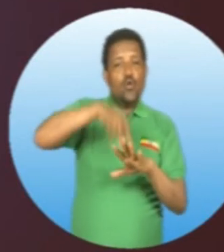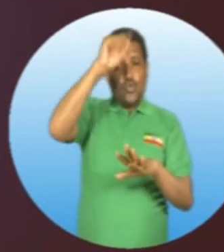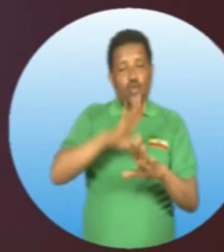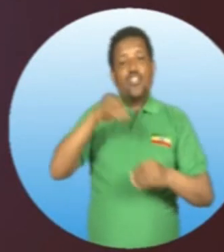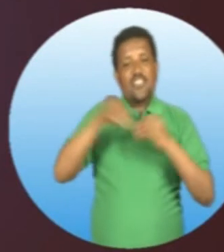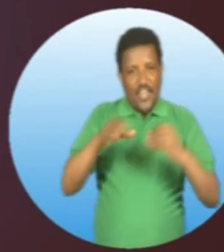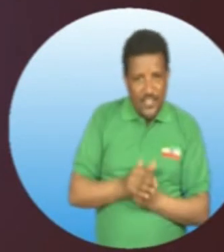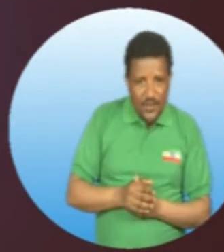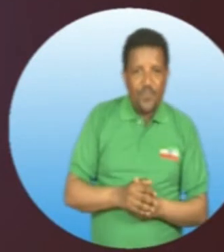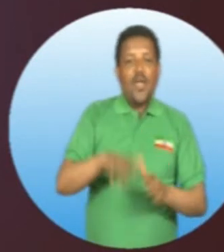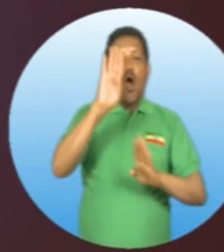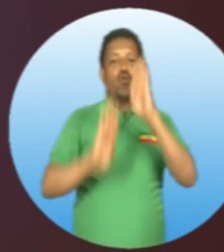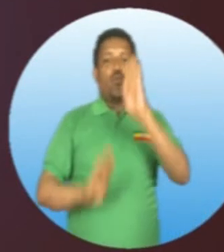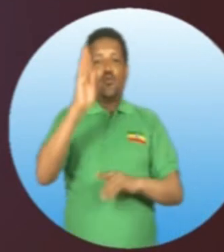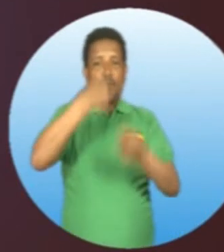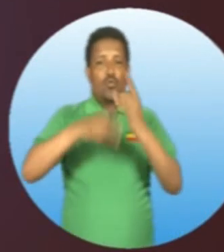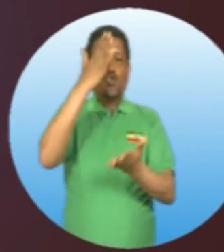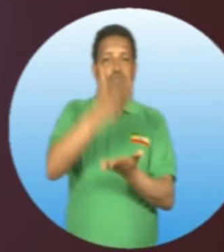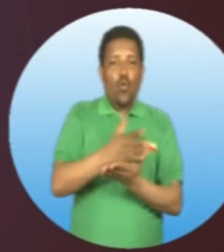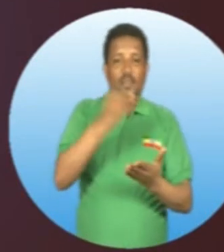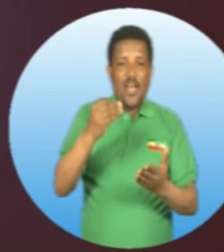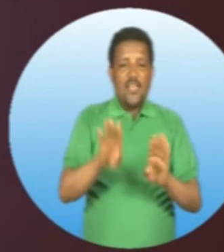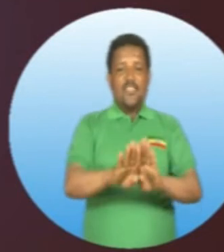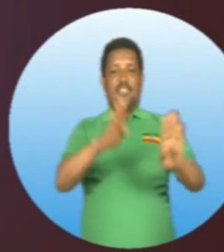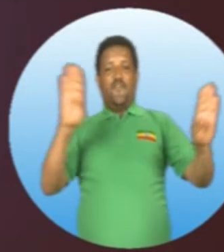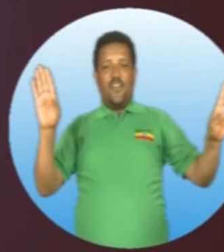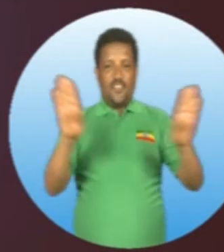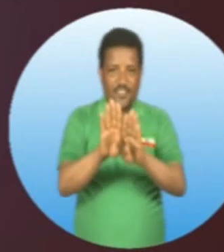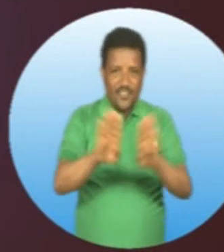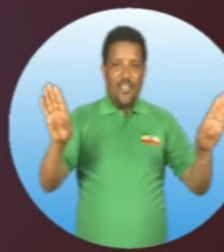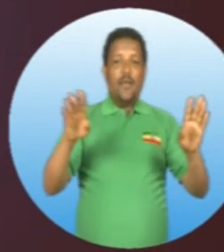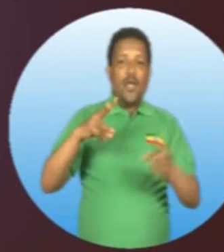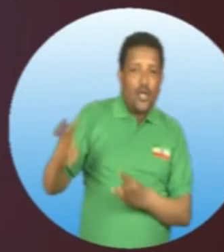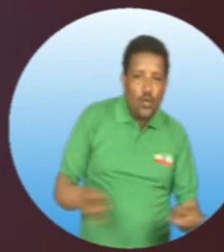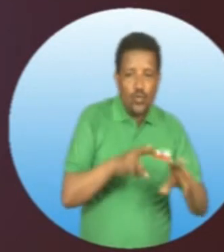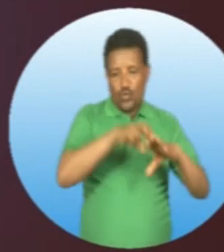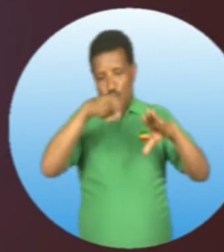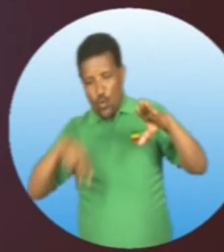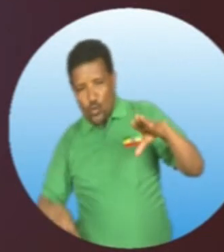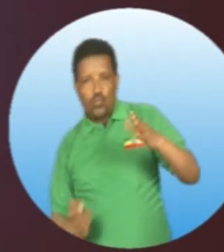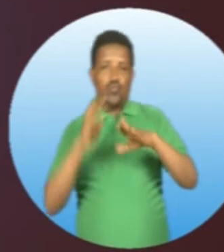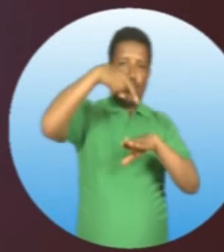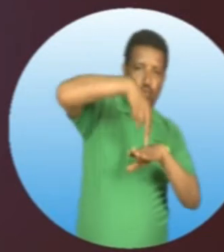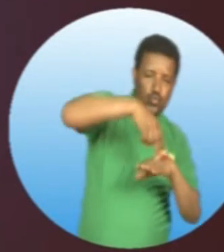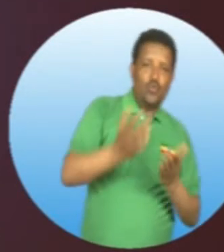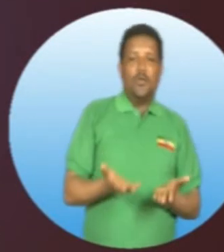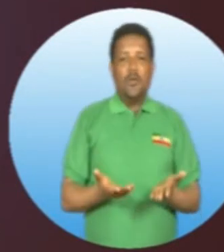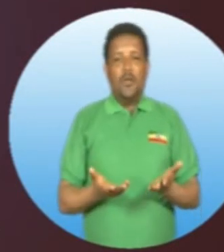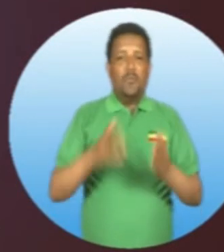ሰዎችን እንቅስቃሴ፣ አውቶቡሱ መጥቶ ሲቆምና ሲከፈት፣ መንገደኞቹ ሲወርዱና